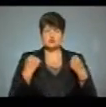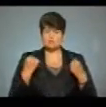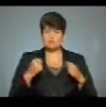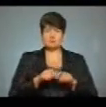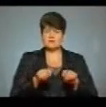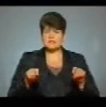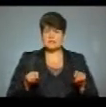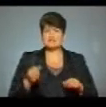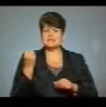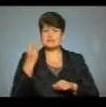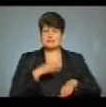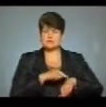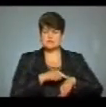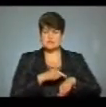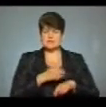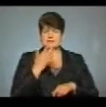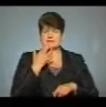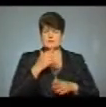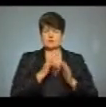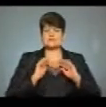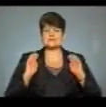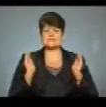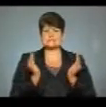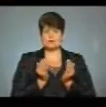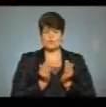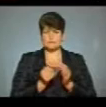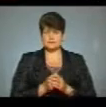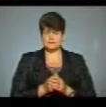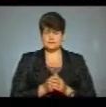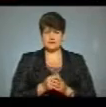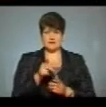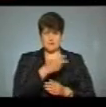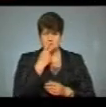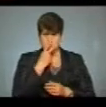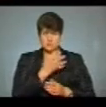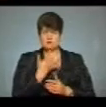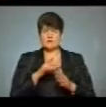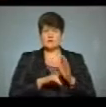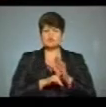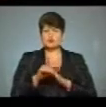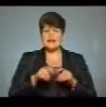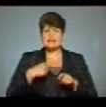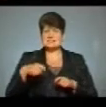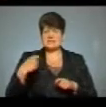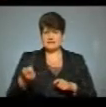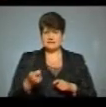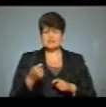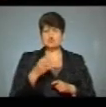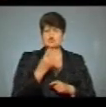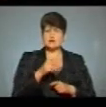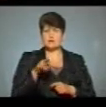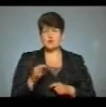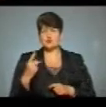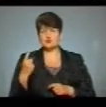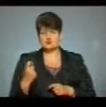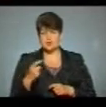пожежно-прикладного спорту відкрили о 13-й годині на центральному стадіоні. Ви бачите, що вже розпочалася естафета 4 по 100. У